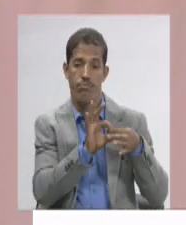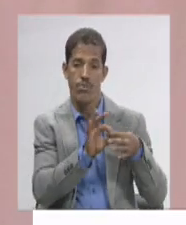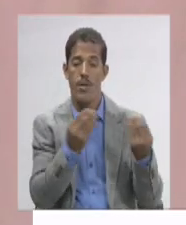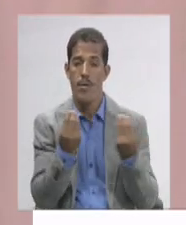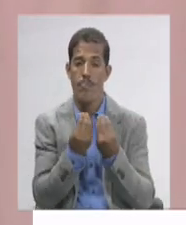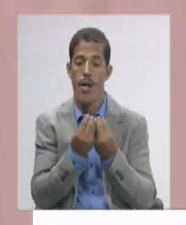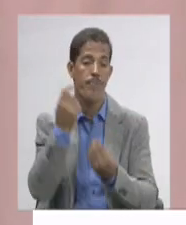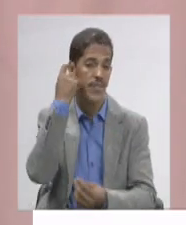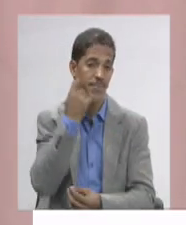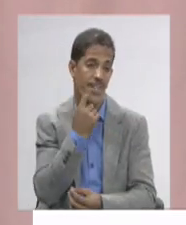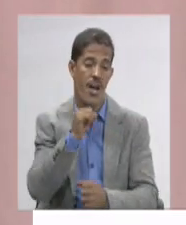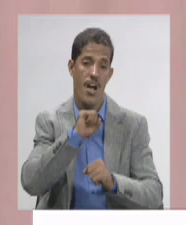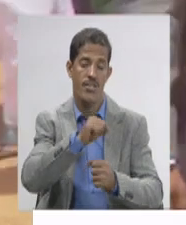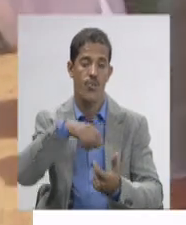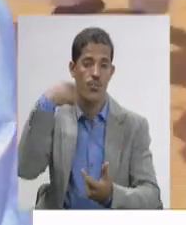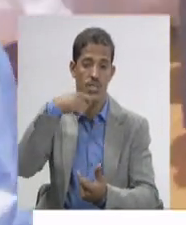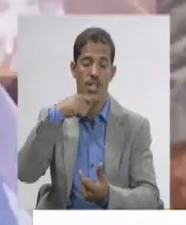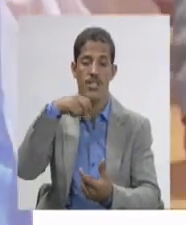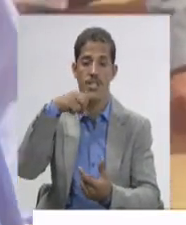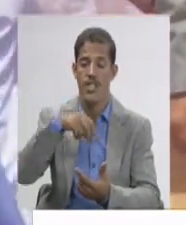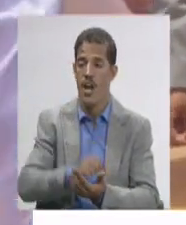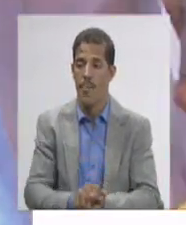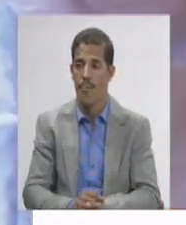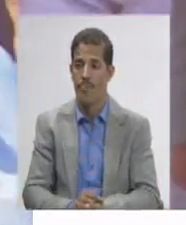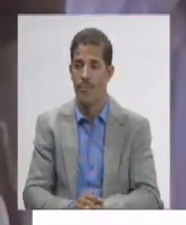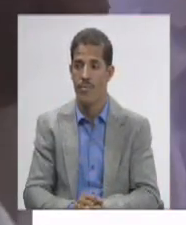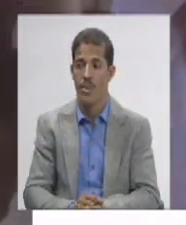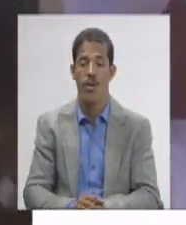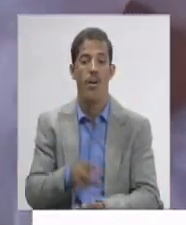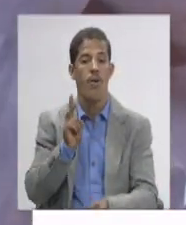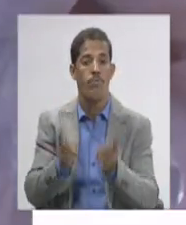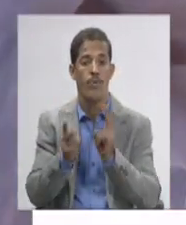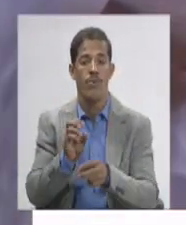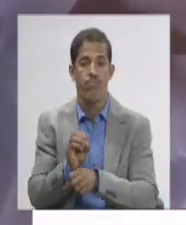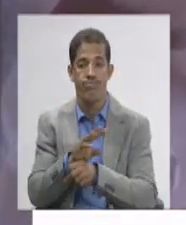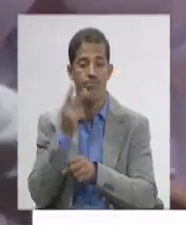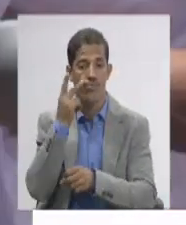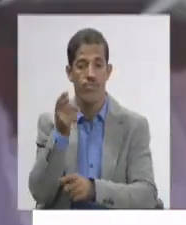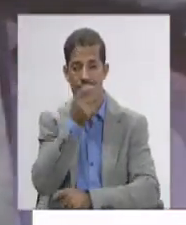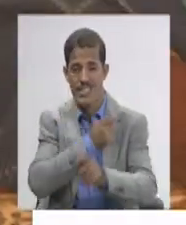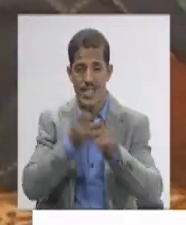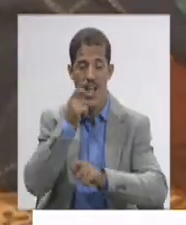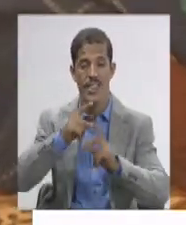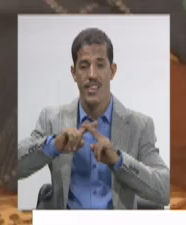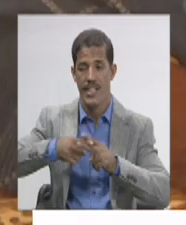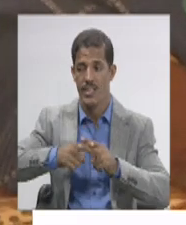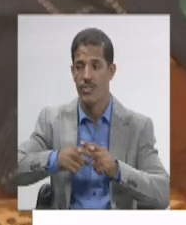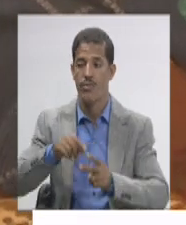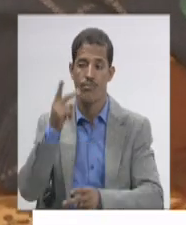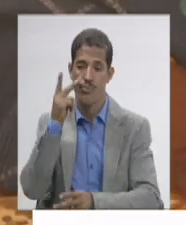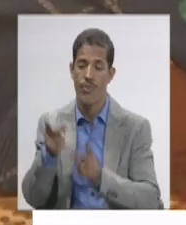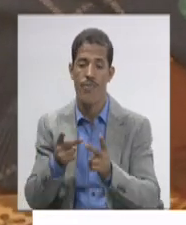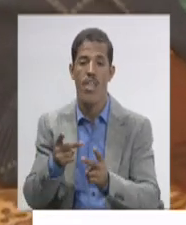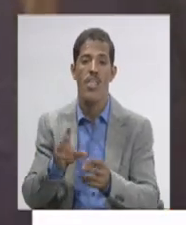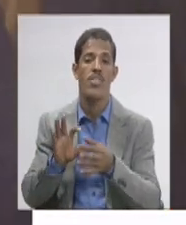وزاره الزراعه الموريتانيه كما اقيم ايضا ضمن فقره المهرجان معرض للصناعه التقليديه شاركت فيه مختلف التعاونيات